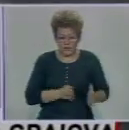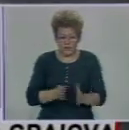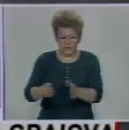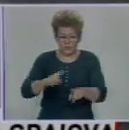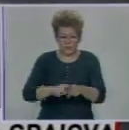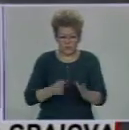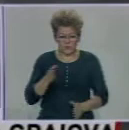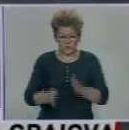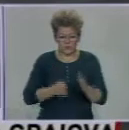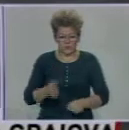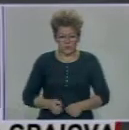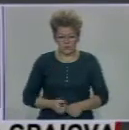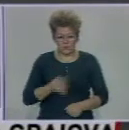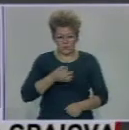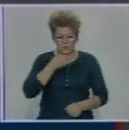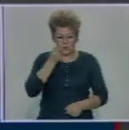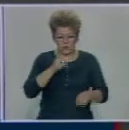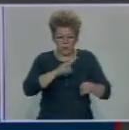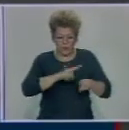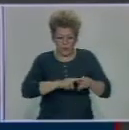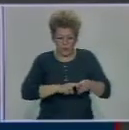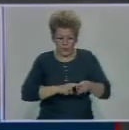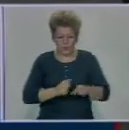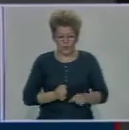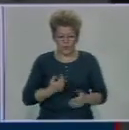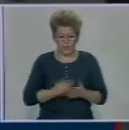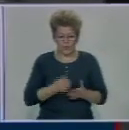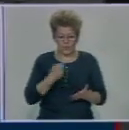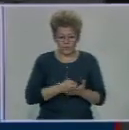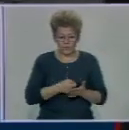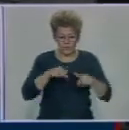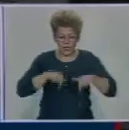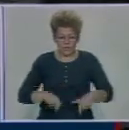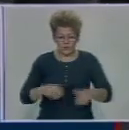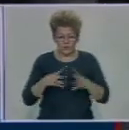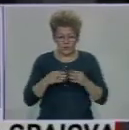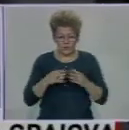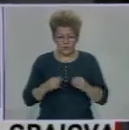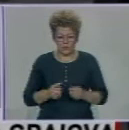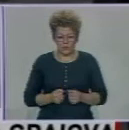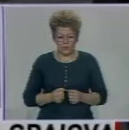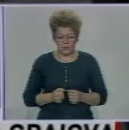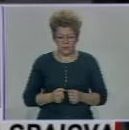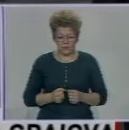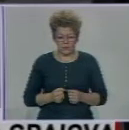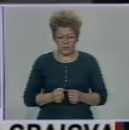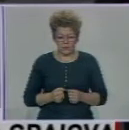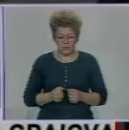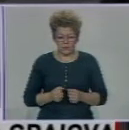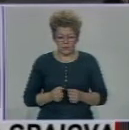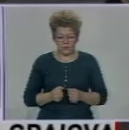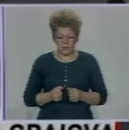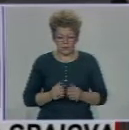Consider că sunt foarte mult plusuri pentru investitor aici în România. Are cel mai mare rată